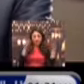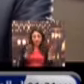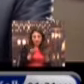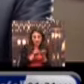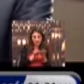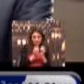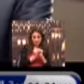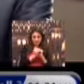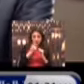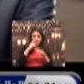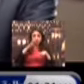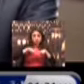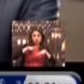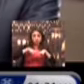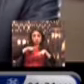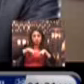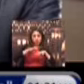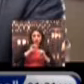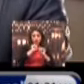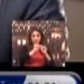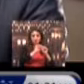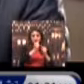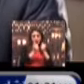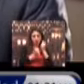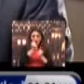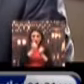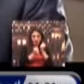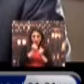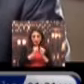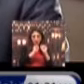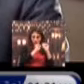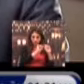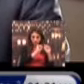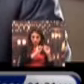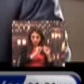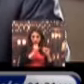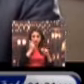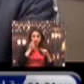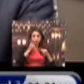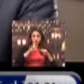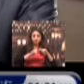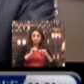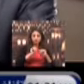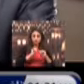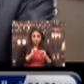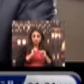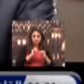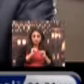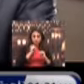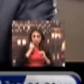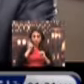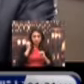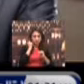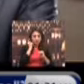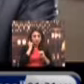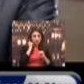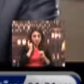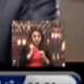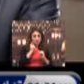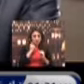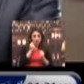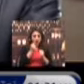في شبكه خاصه بالسياره، يبقى موضوعه في السياره. اذا تم استطام ذلك